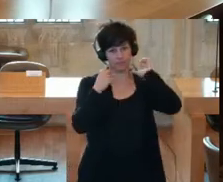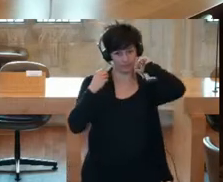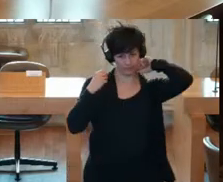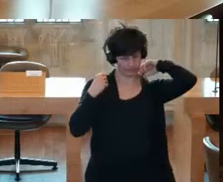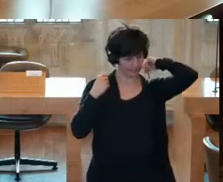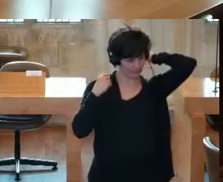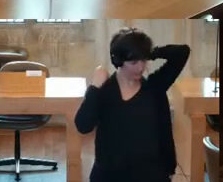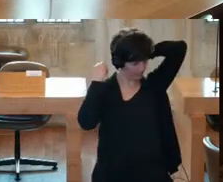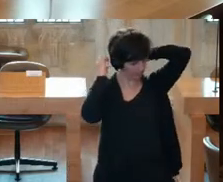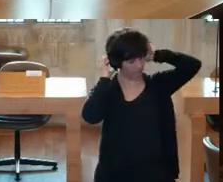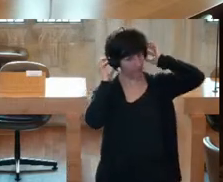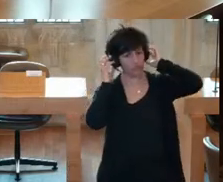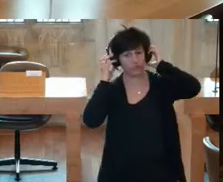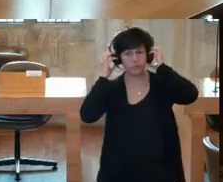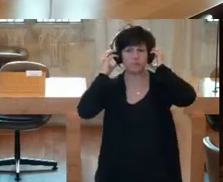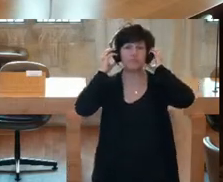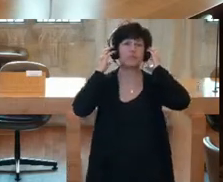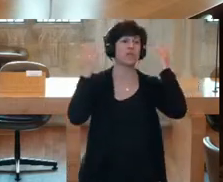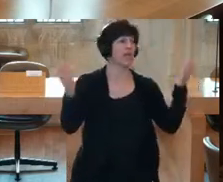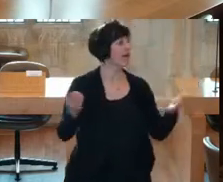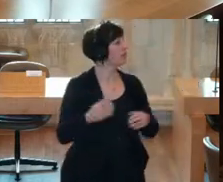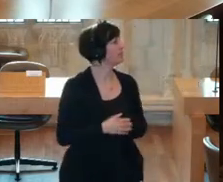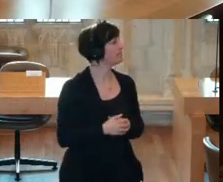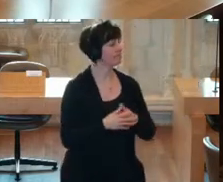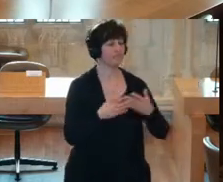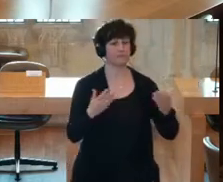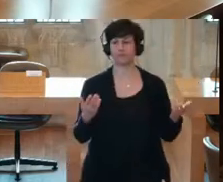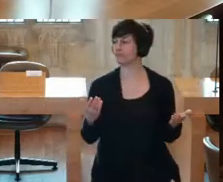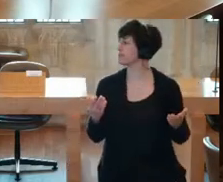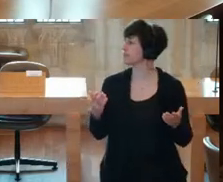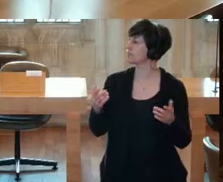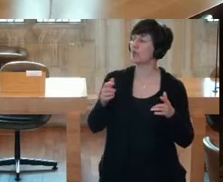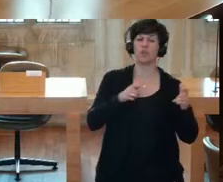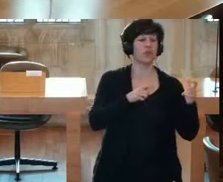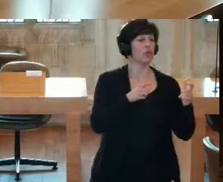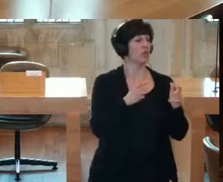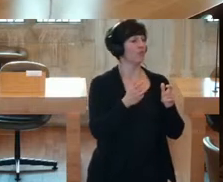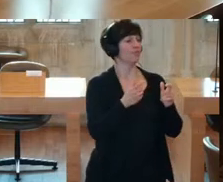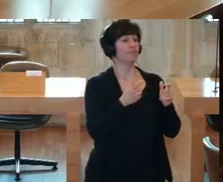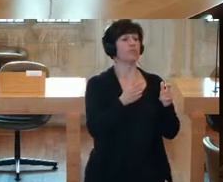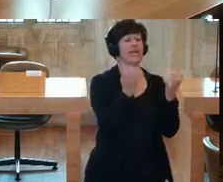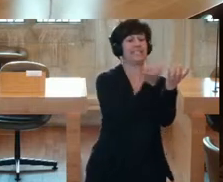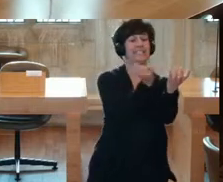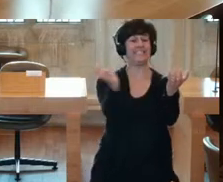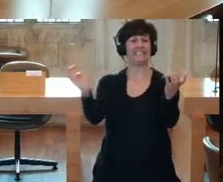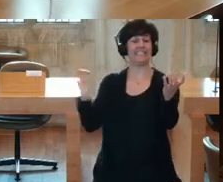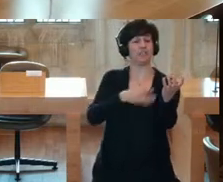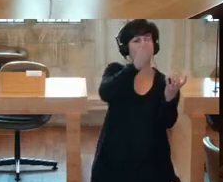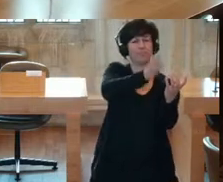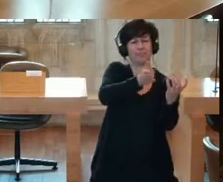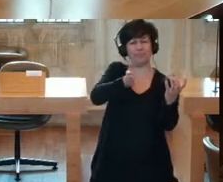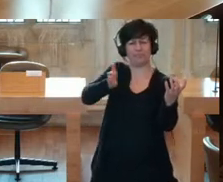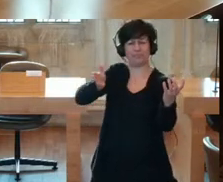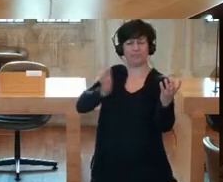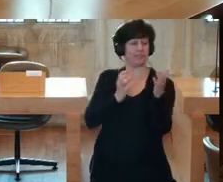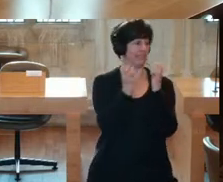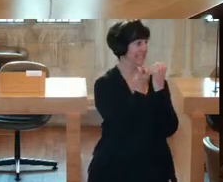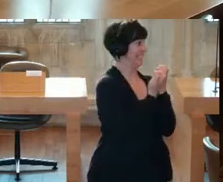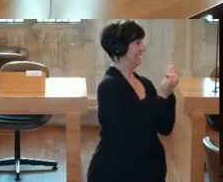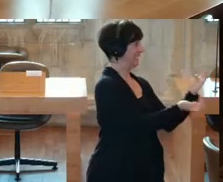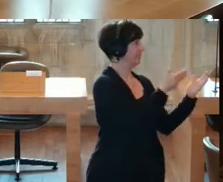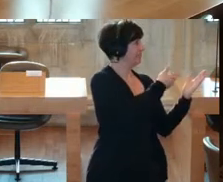assemblées, que j'ai oublié de saluer au milieu de... dans la travée centrale, pardon, mais en tout cas, bonsoir. Voilà, nous